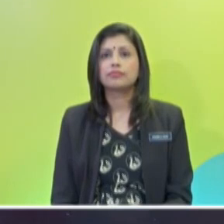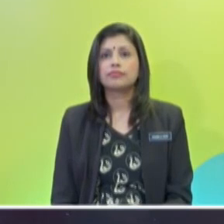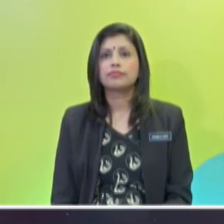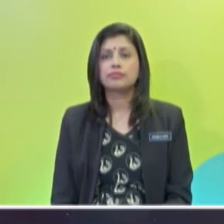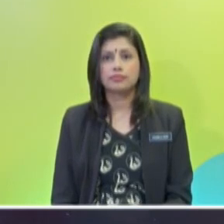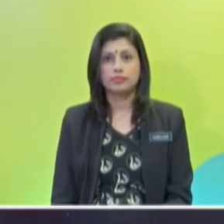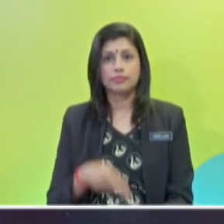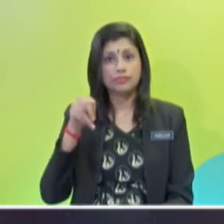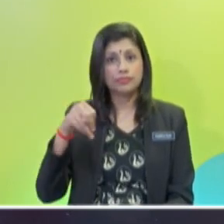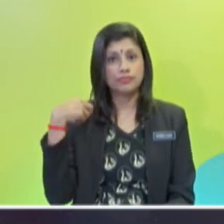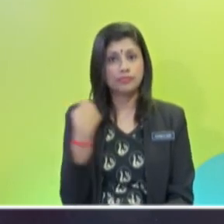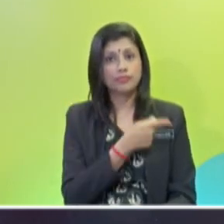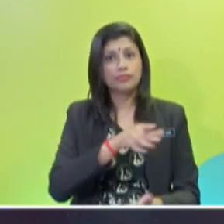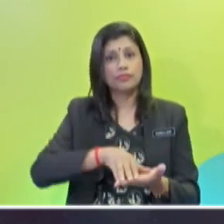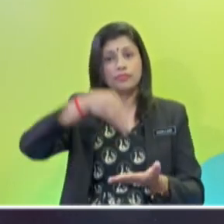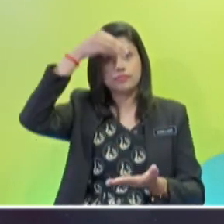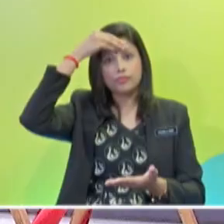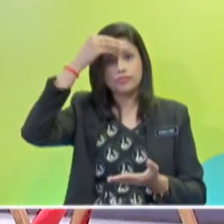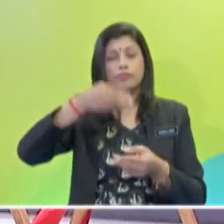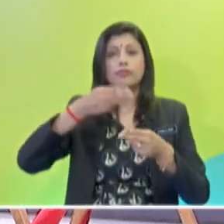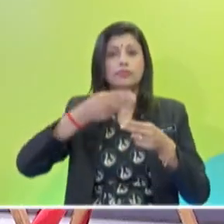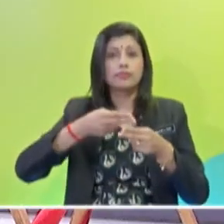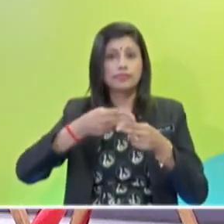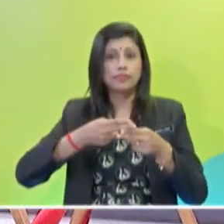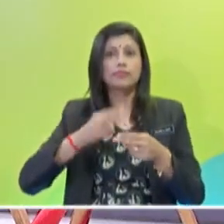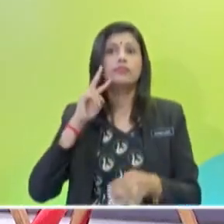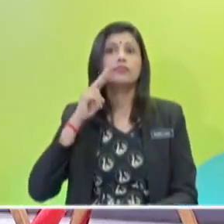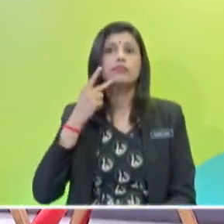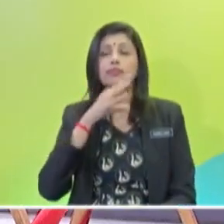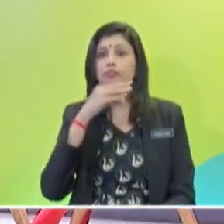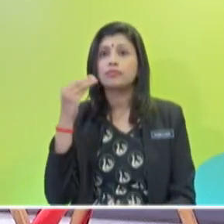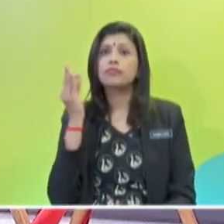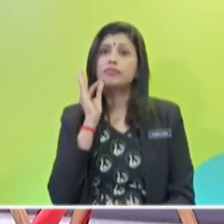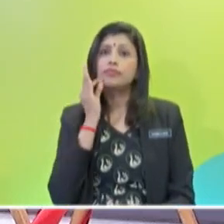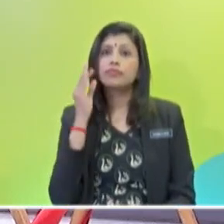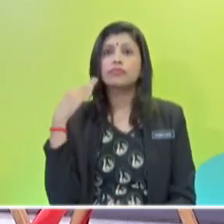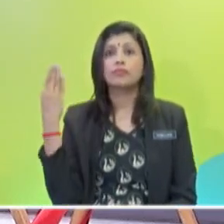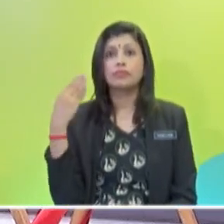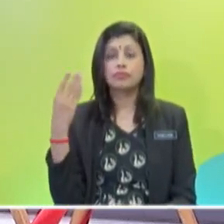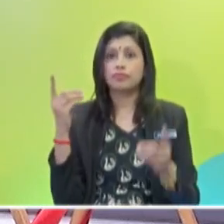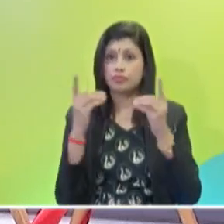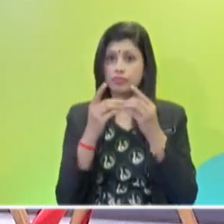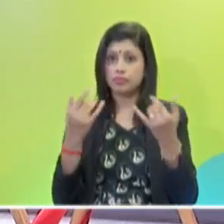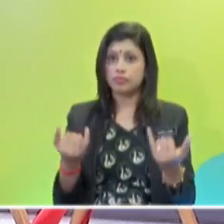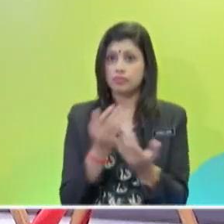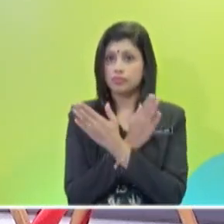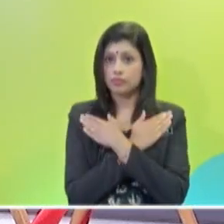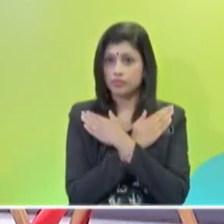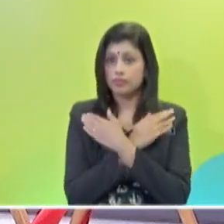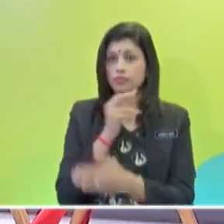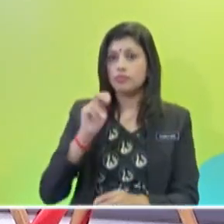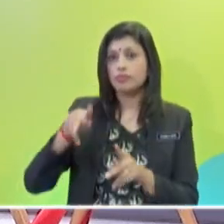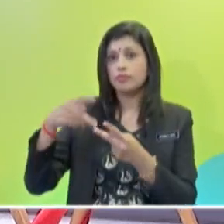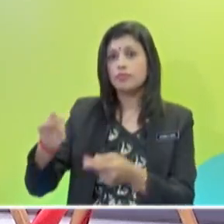buah-buahan yang biasa kita jumpa. Baik. Tapi sebelum kita nak meneruskan lagi, kita nak berhenti rehat dulu kepada adik-adik semua dan